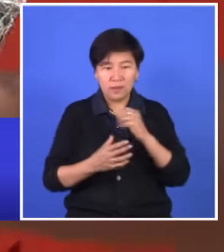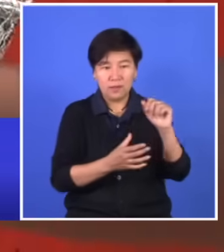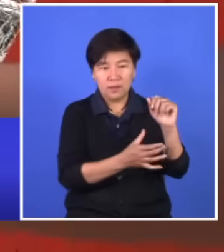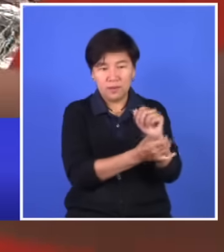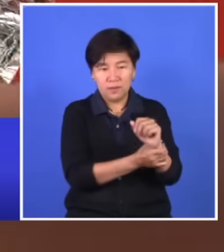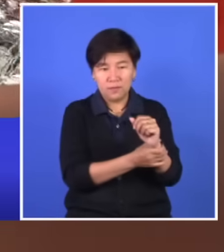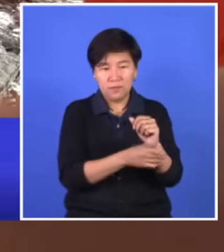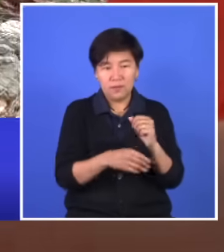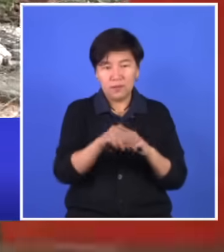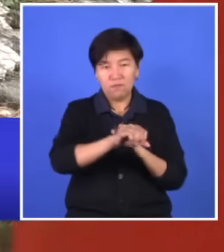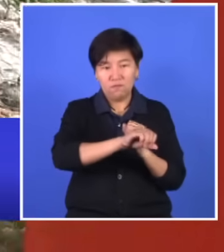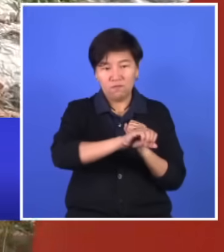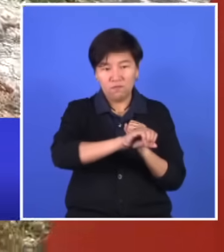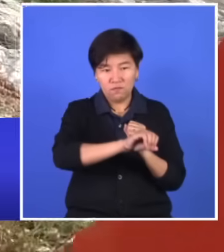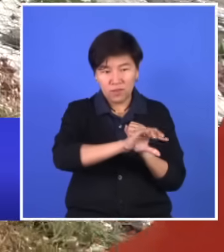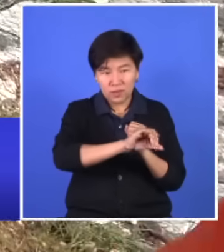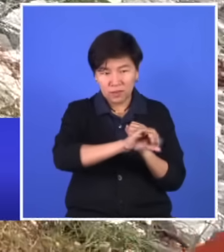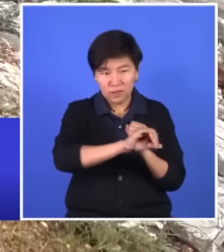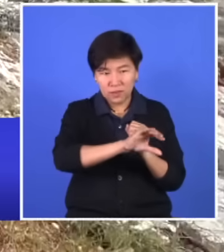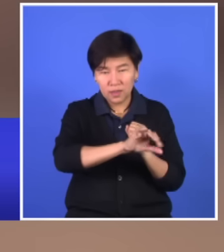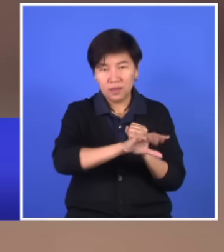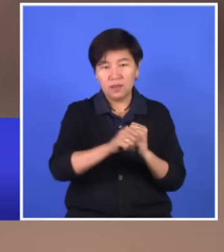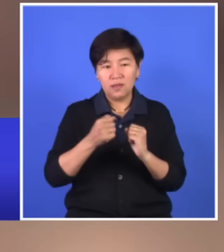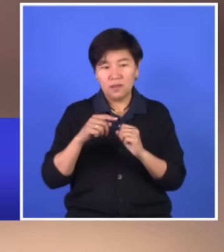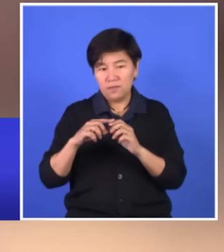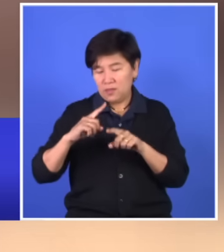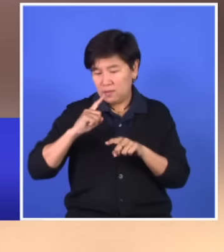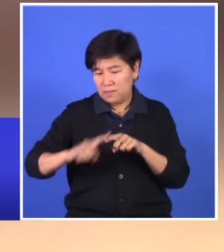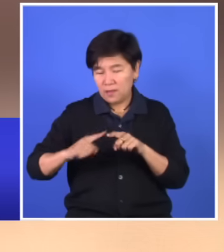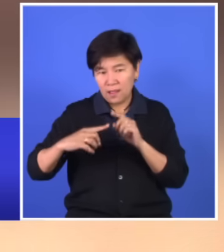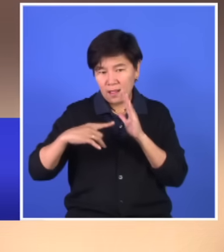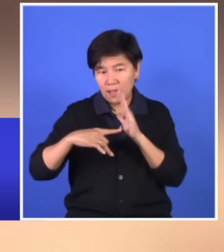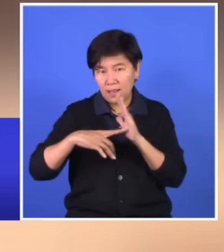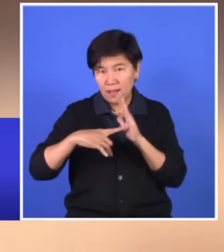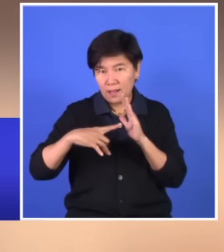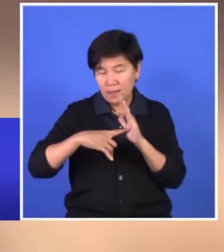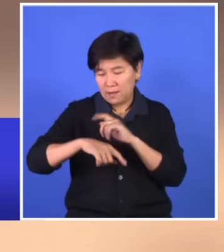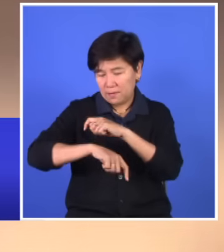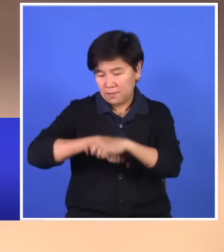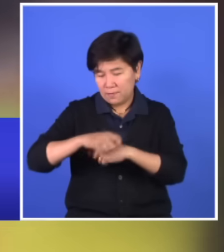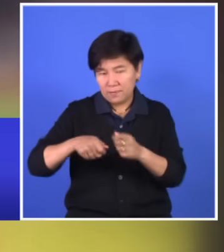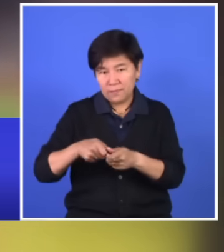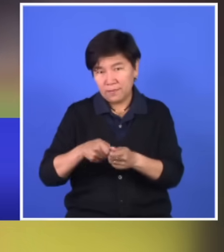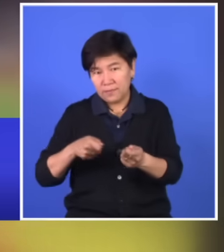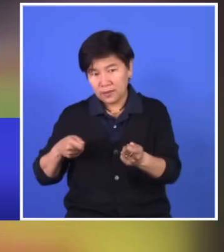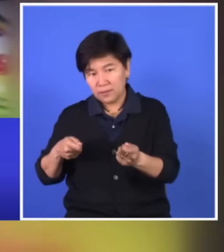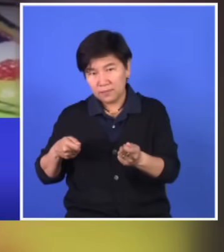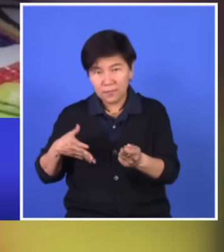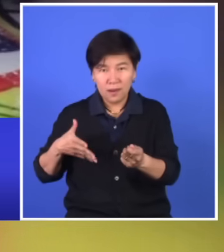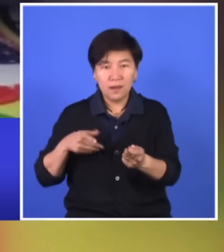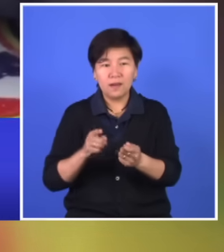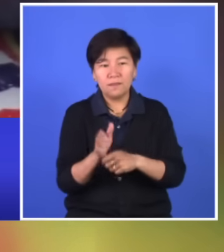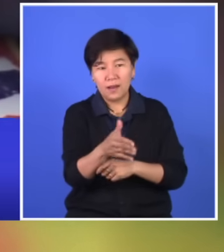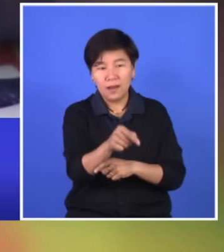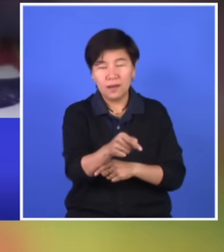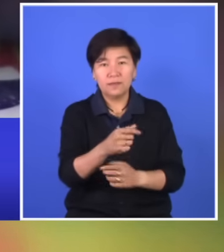ฉายคล้องอยู่เหล็กแหลมทำเป็นลูกศรยาวประมาณ 80ซมมัดติดกับหนังสติ๊กเอาไว้เหมือนเหมือนกับจะดึงยิงปลาน่ะค่ะ